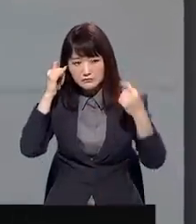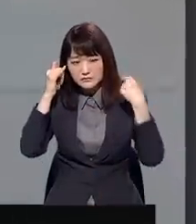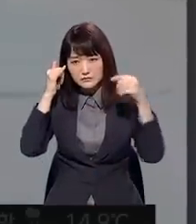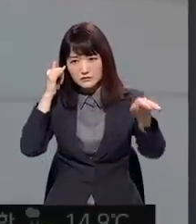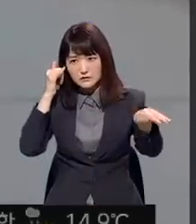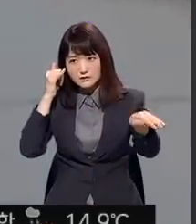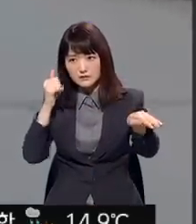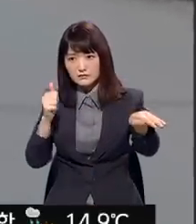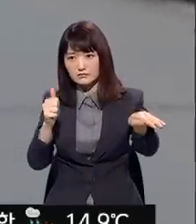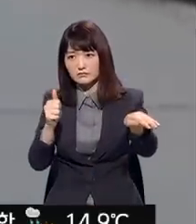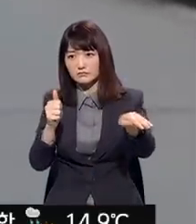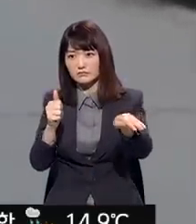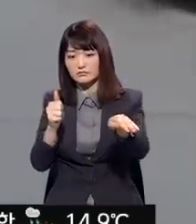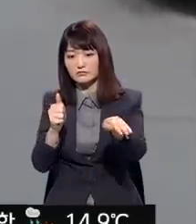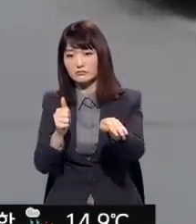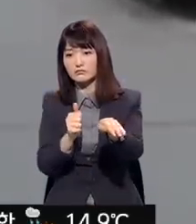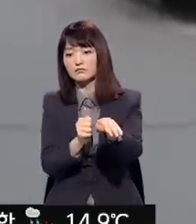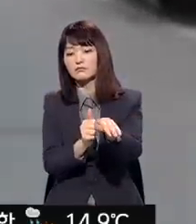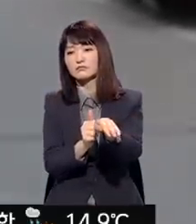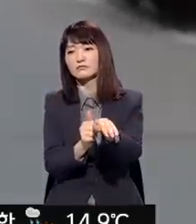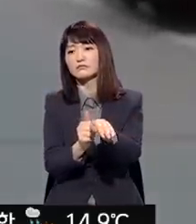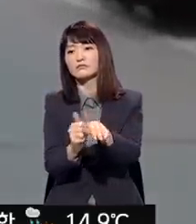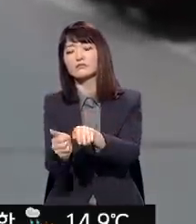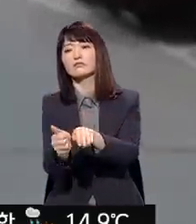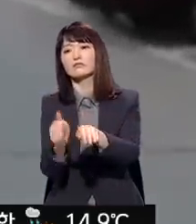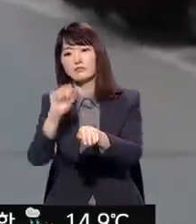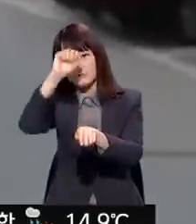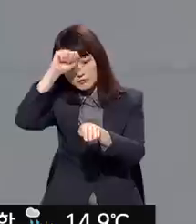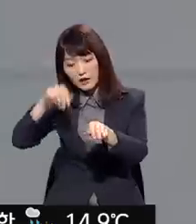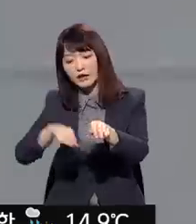자, 저 차 뒤로 그냥 슬금슬금 가서